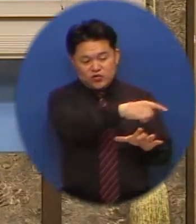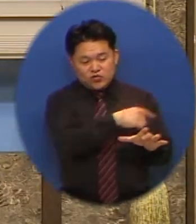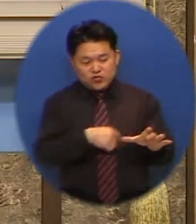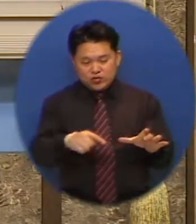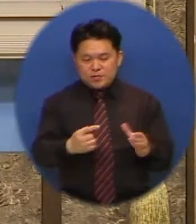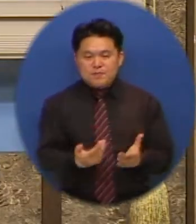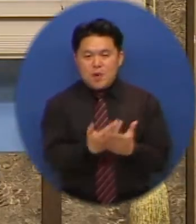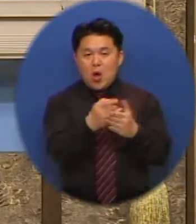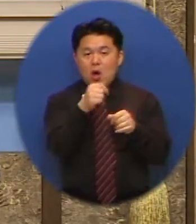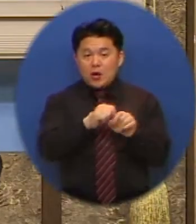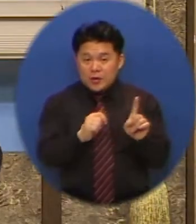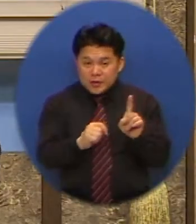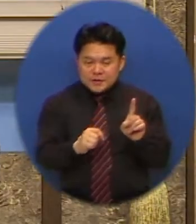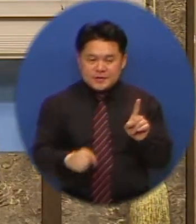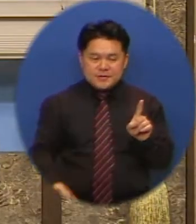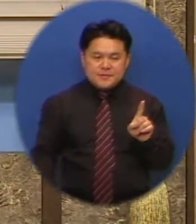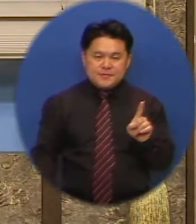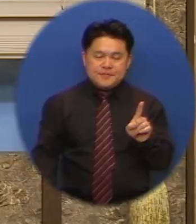지역복지 발전을